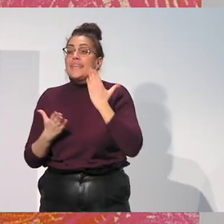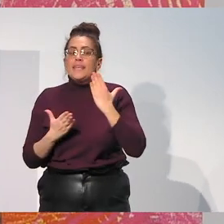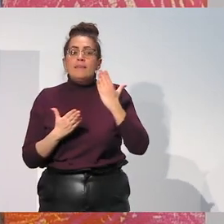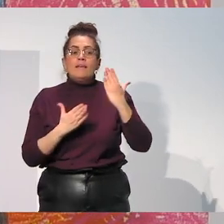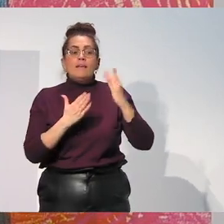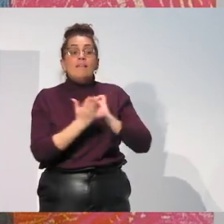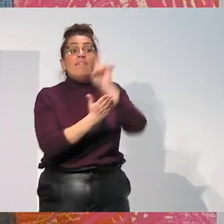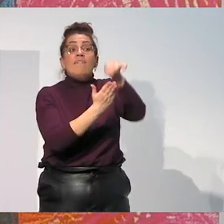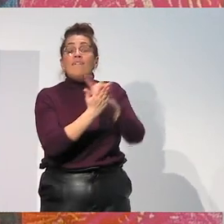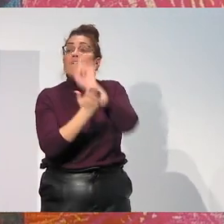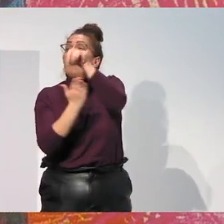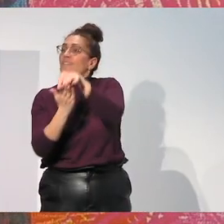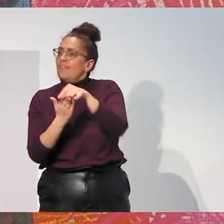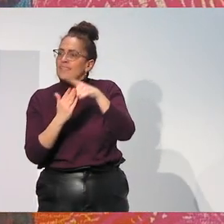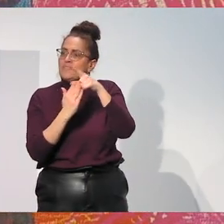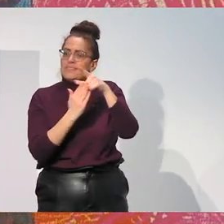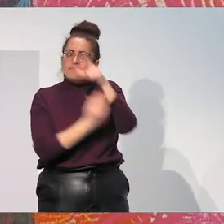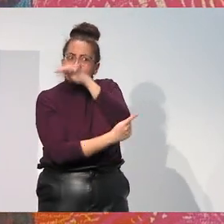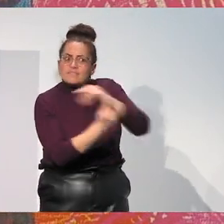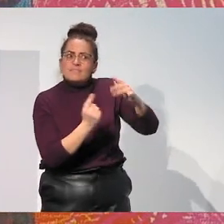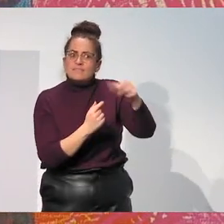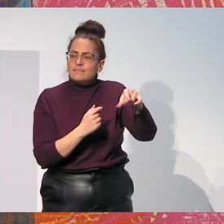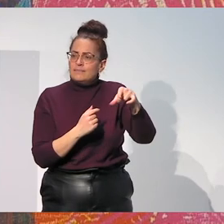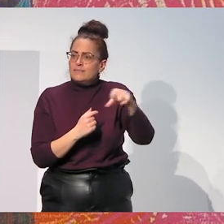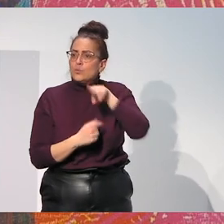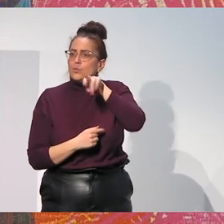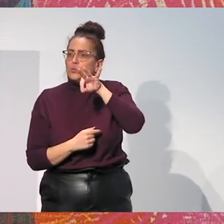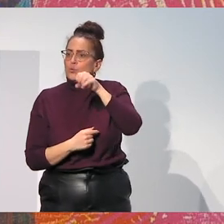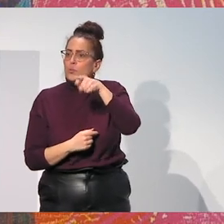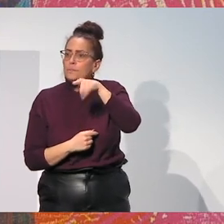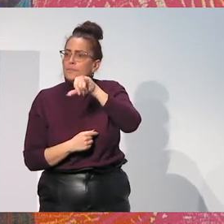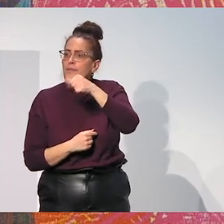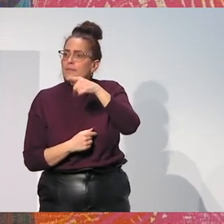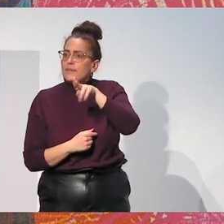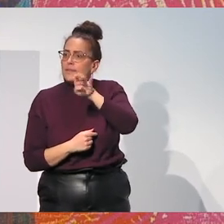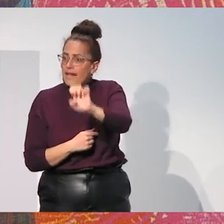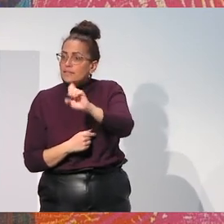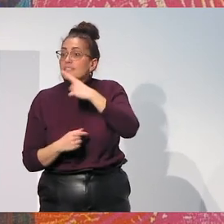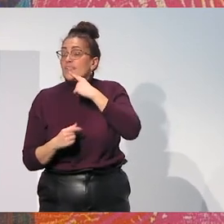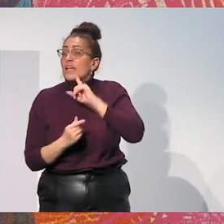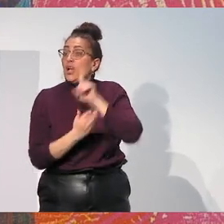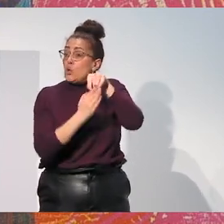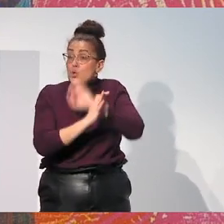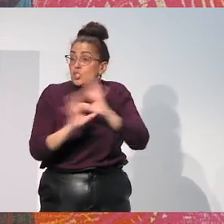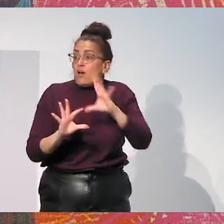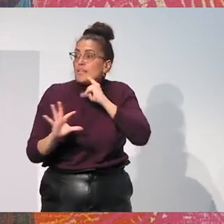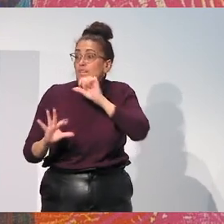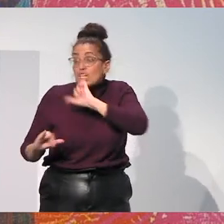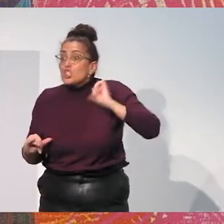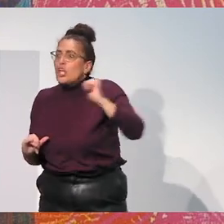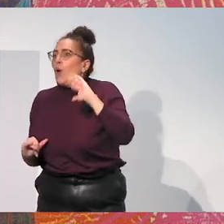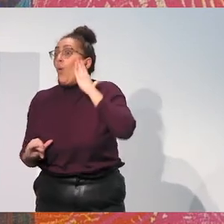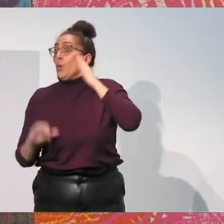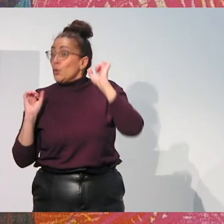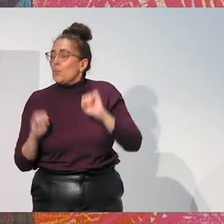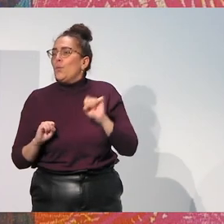lieu, ni sans chronologie, donc utopia, sans topie, sans lieu, et qui sont